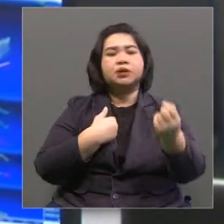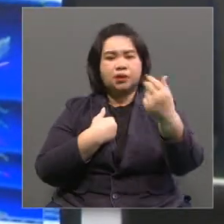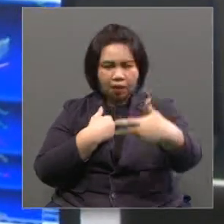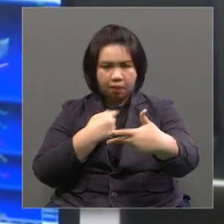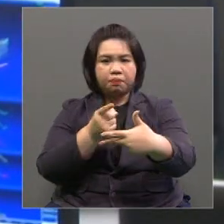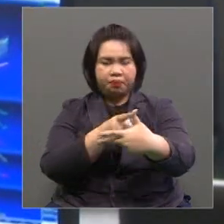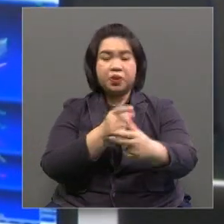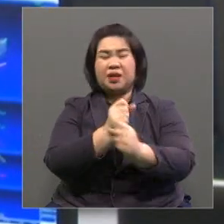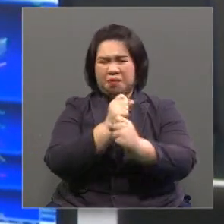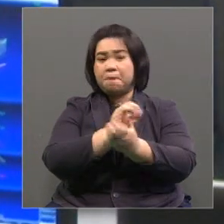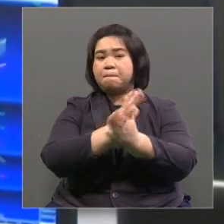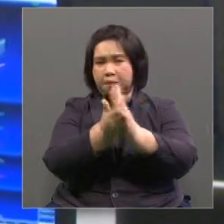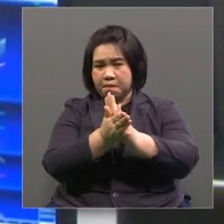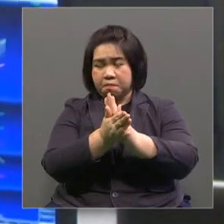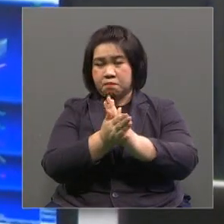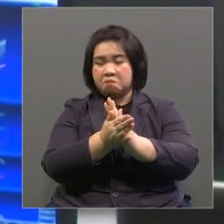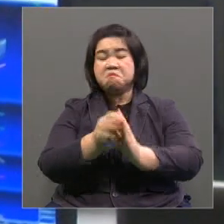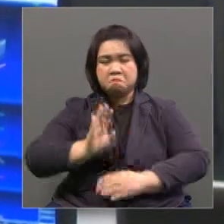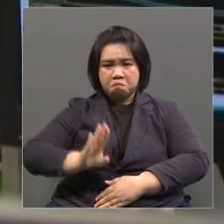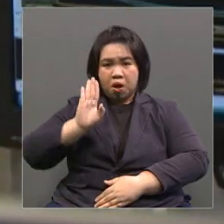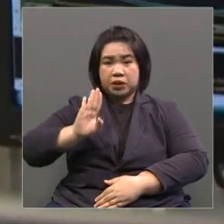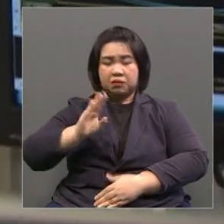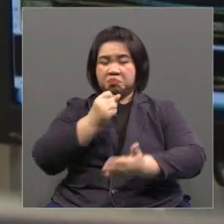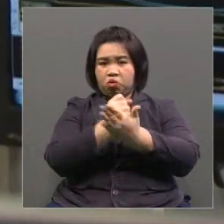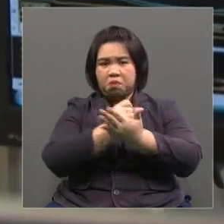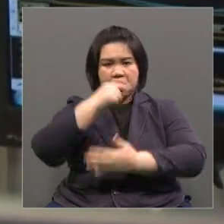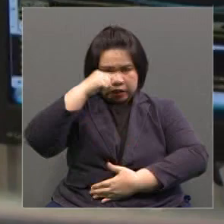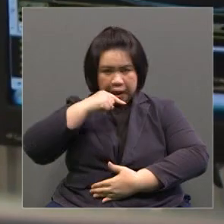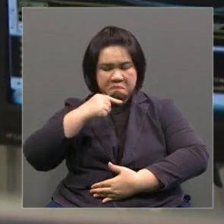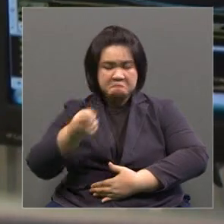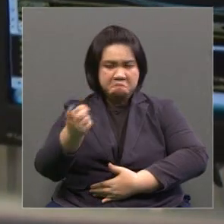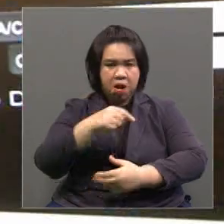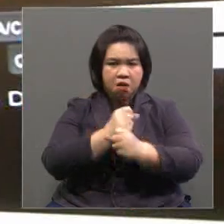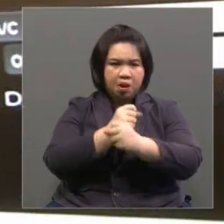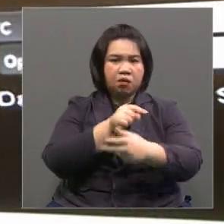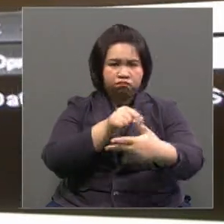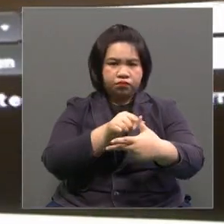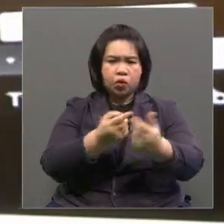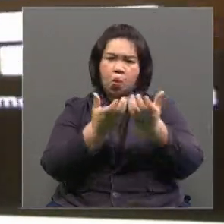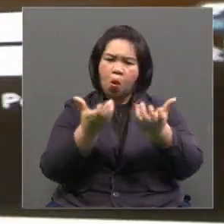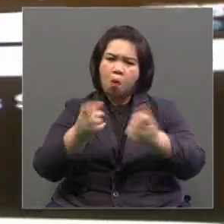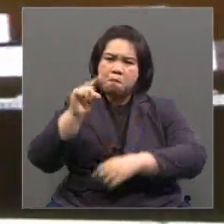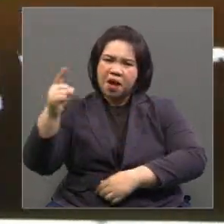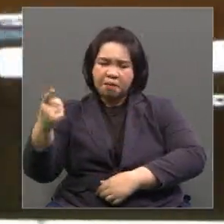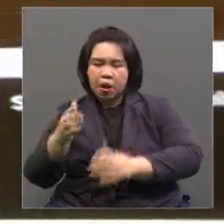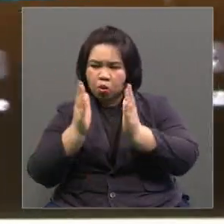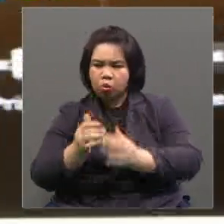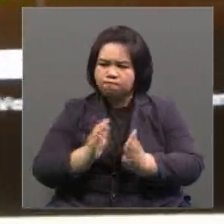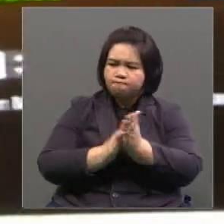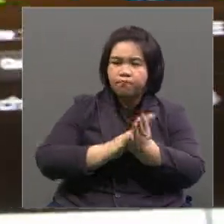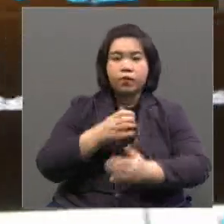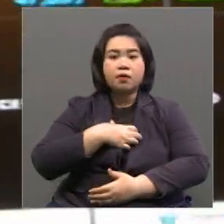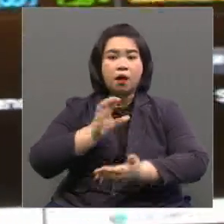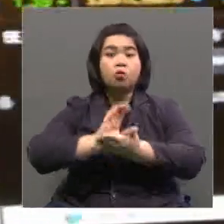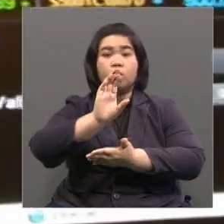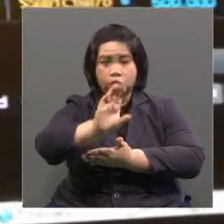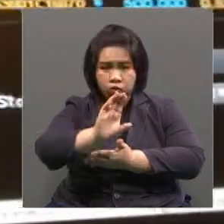การปรับการทำงานให้บริษัทจดทะเบียนไทยกลับมามีความเชื่อมั่นในตลาดทุนไทยออกผลิตภัณฑ์ใหม่ๆเพื่อดึงดูดนักลงทุนต่างชาติ